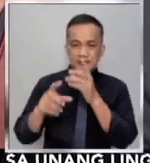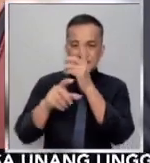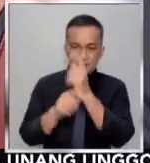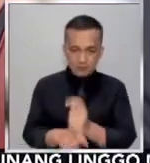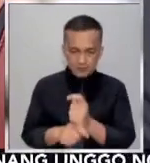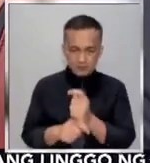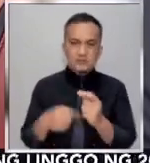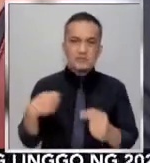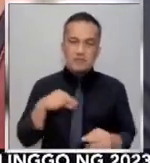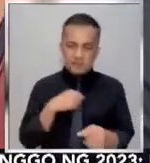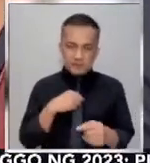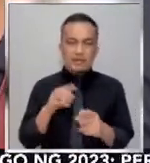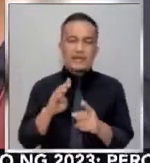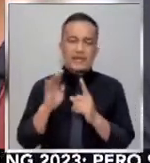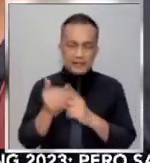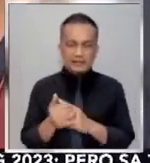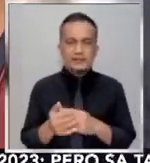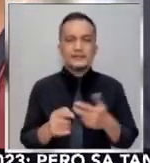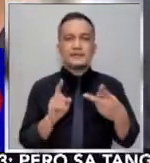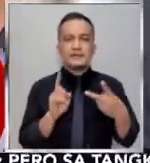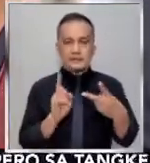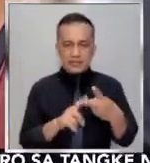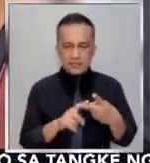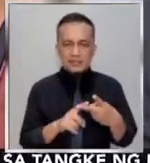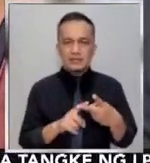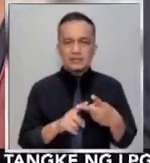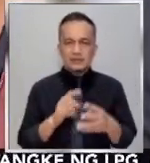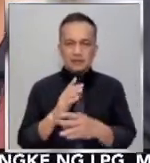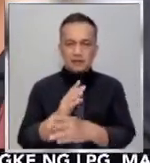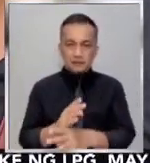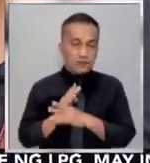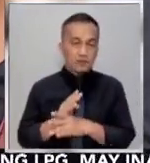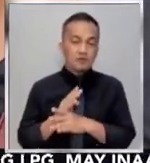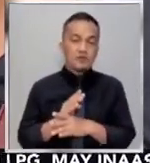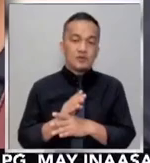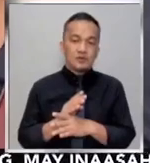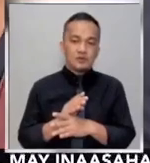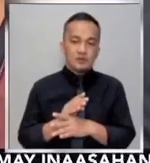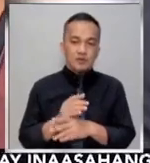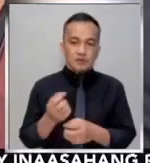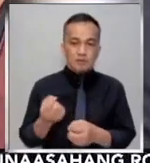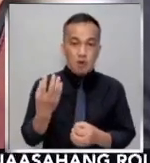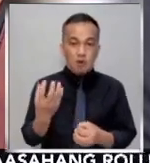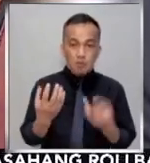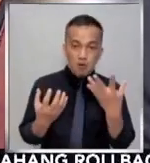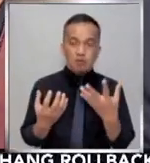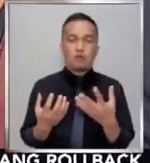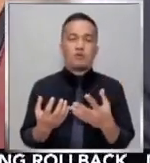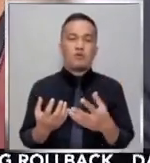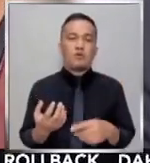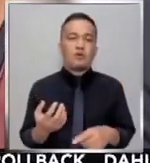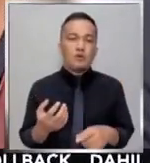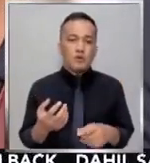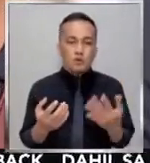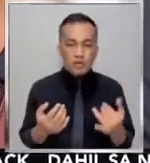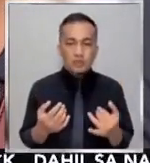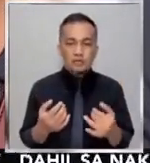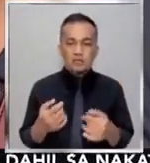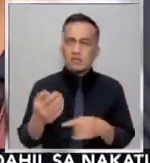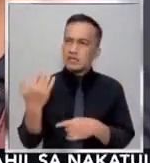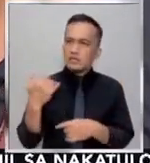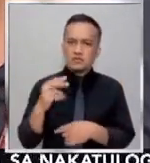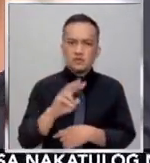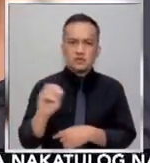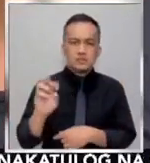ay para makaiwas po sa imay sa paputok. Kasi last